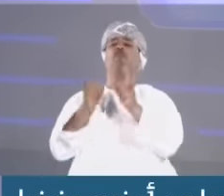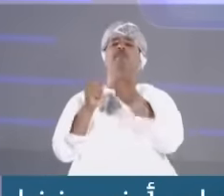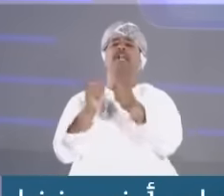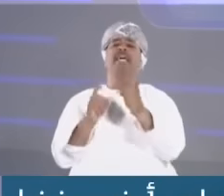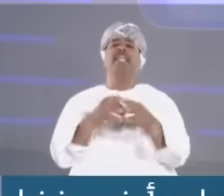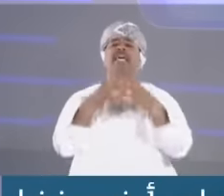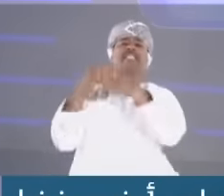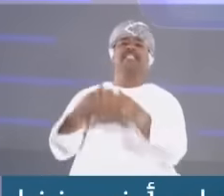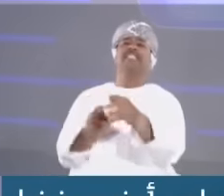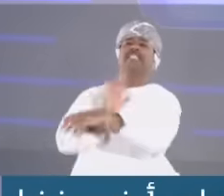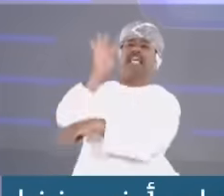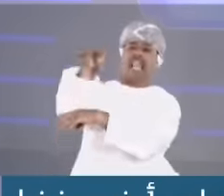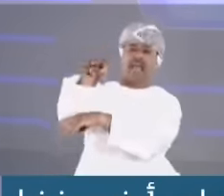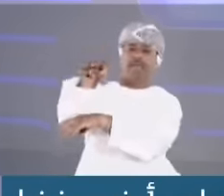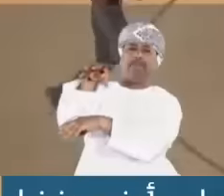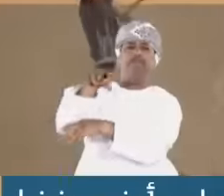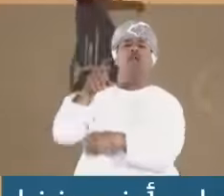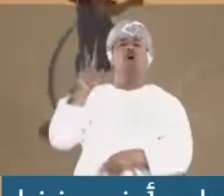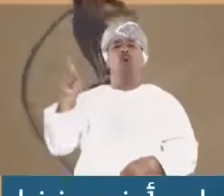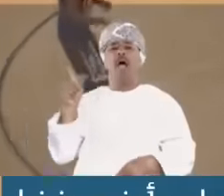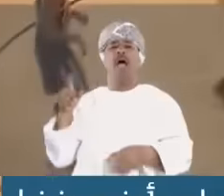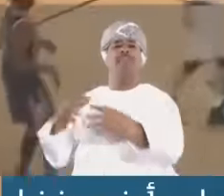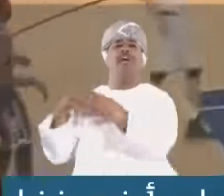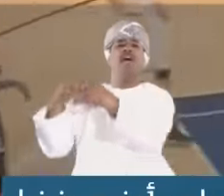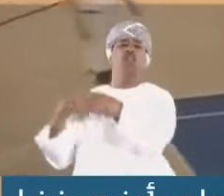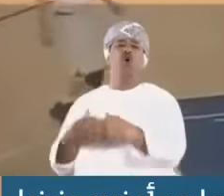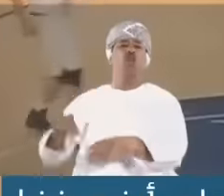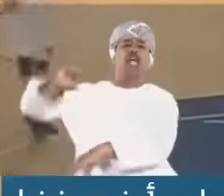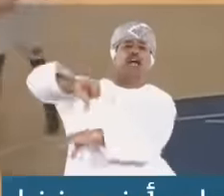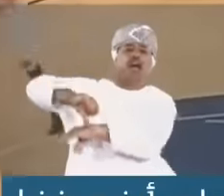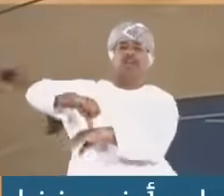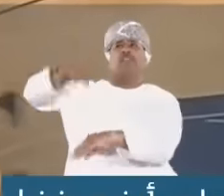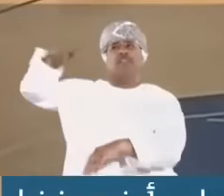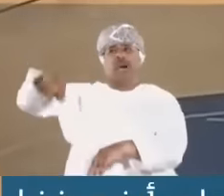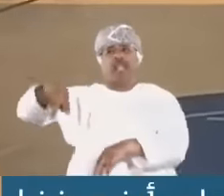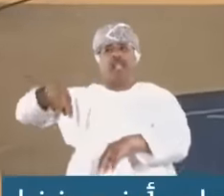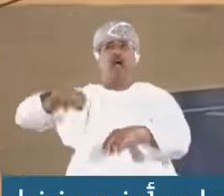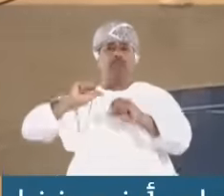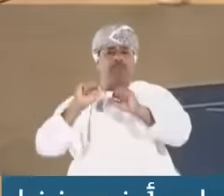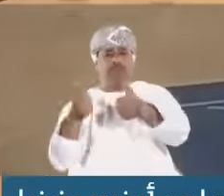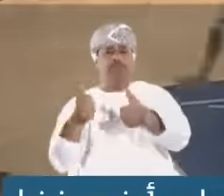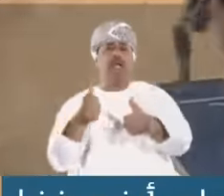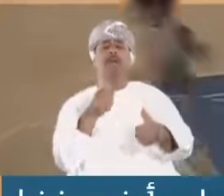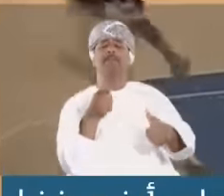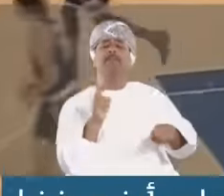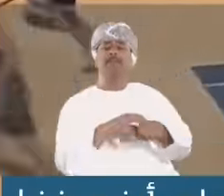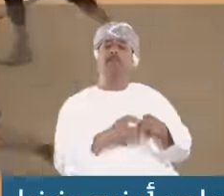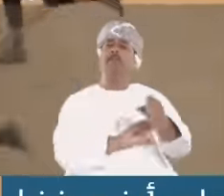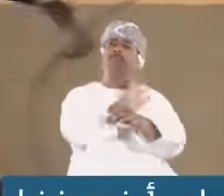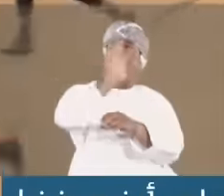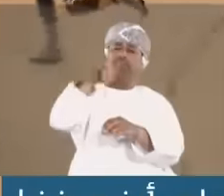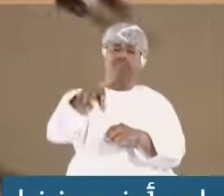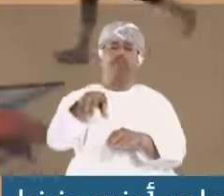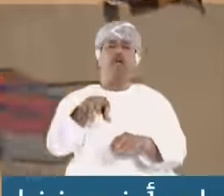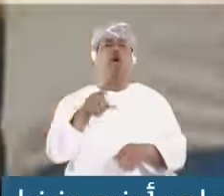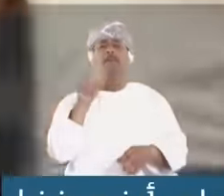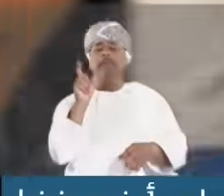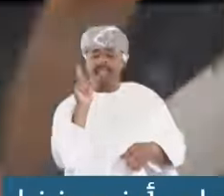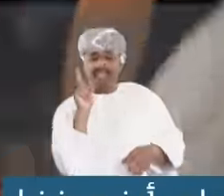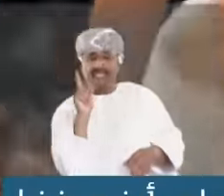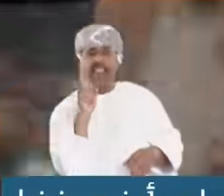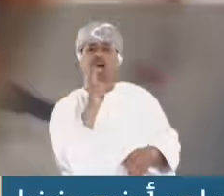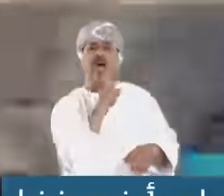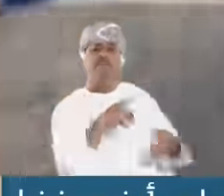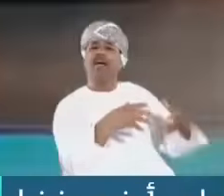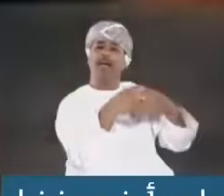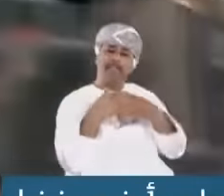لكرة السلة. وتقدم نيويورك بفارق 8 نقاط في منتصف الشوط الرابع بعد رمية من أفلالو، غير أن